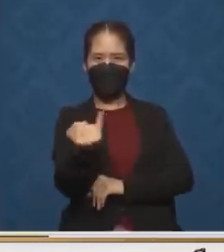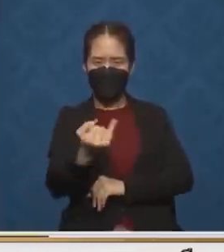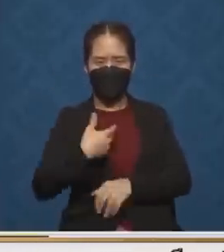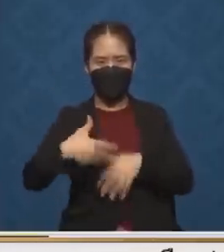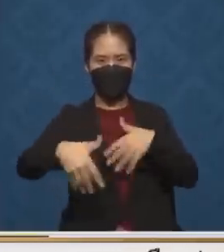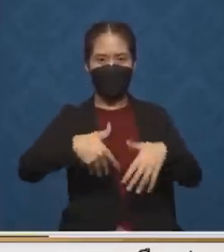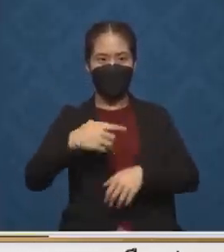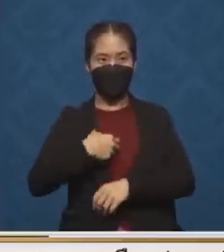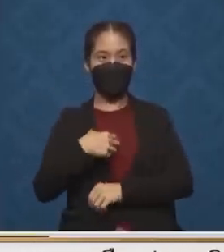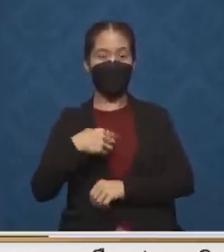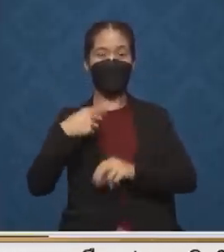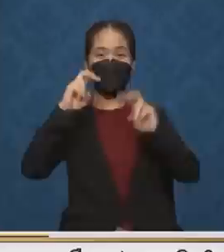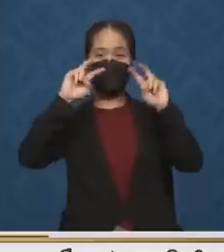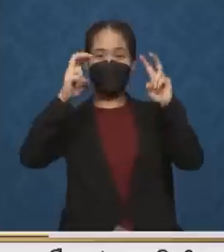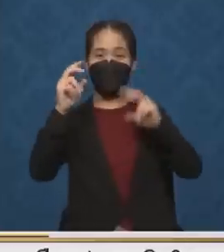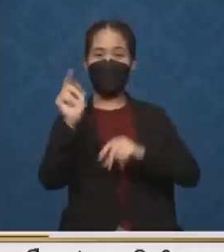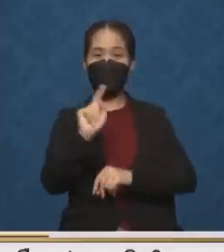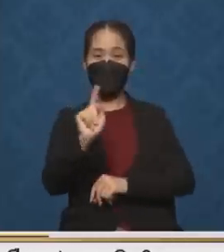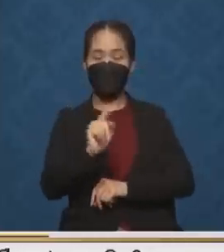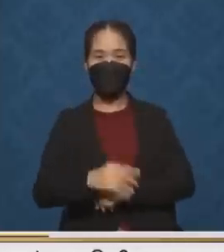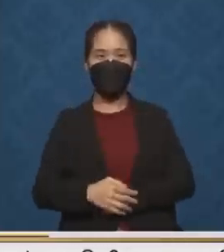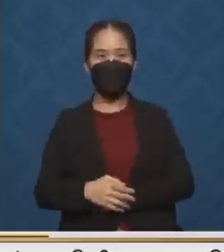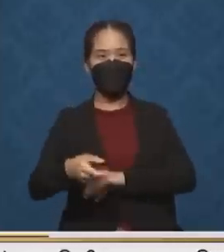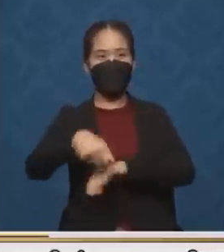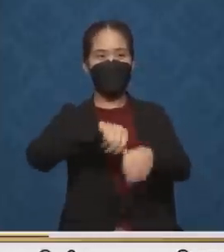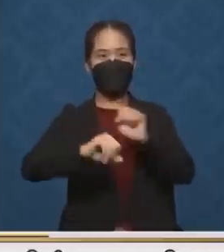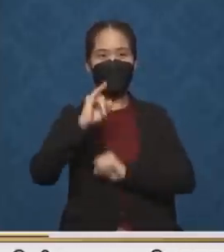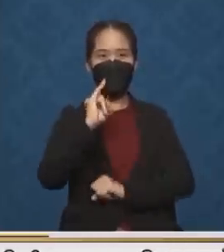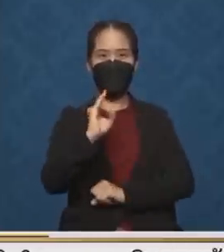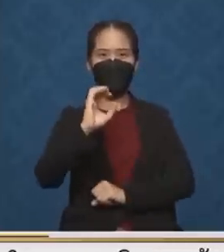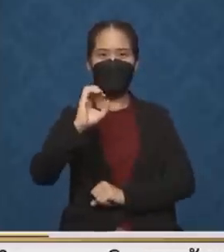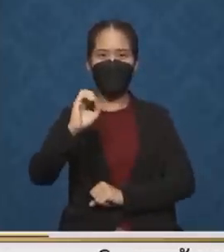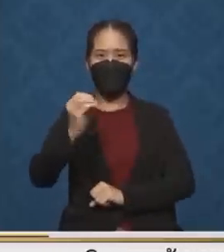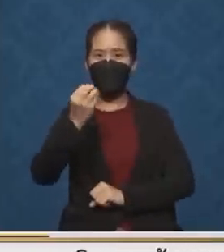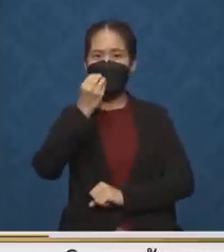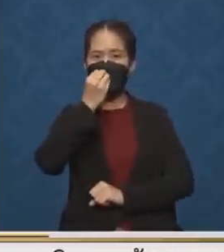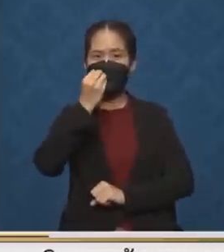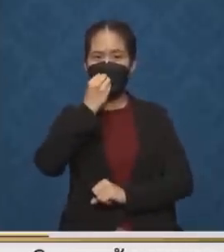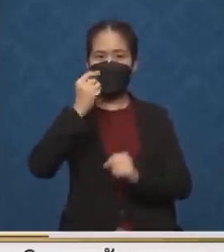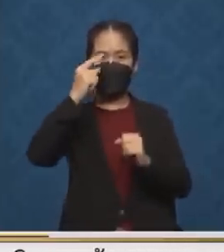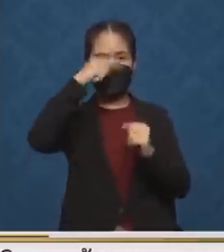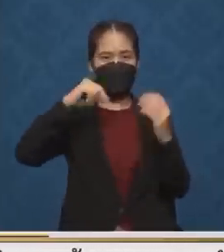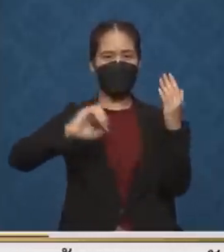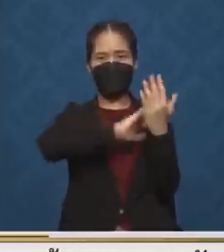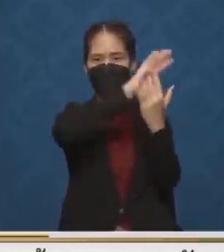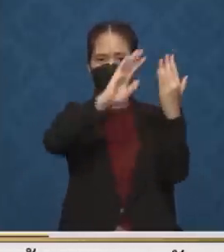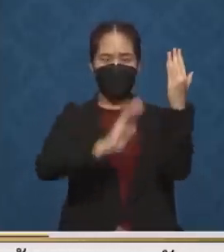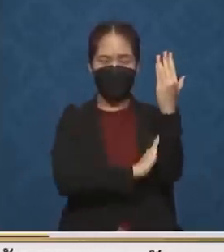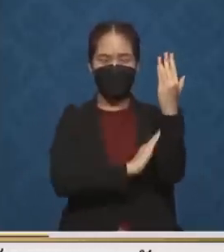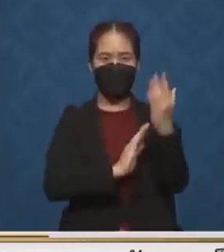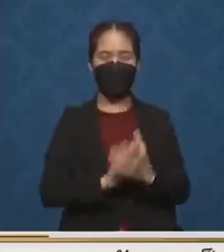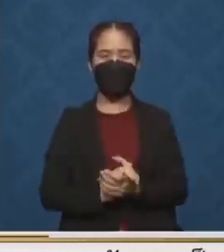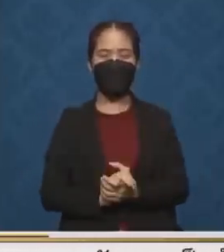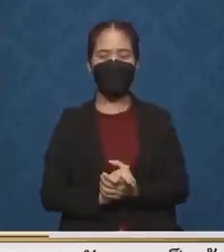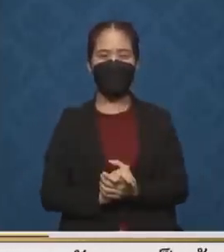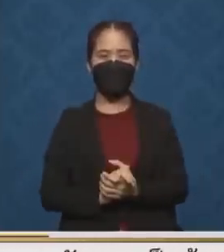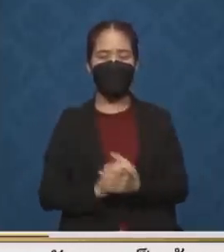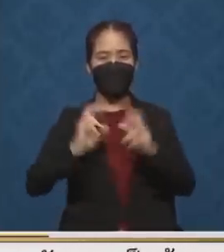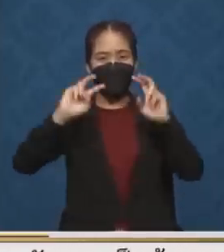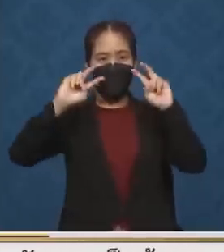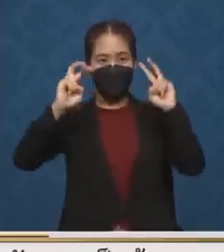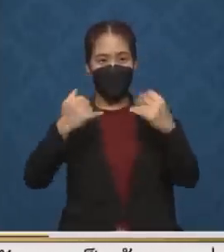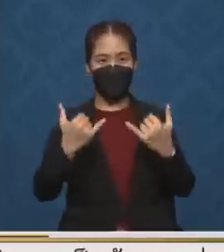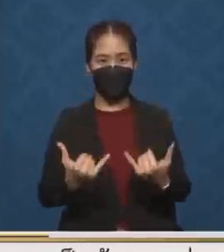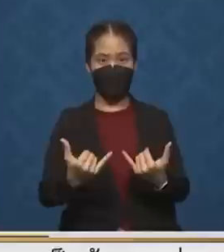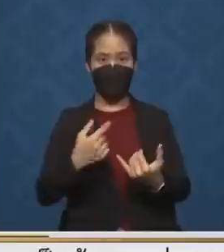ผมขอเรียกการอภิปรายครั้งนี้ว่าเป็นปฏิบัิการ I.O. กินรบประเทศทนทานครับตามยัตติที่